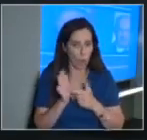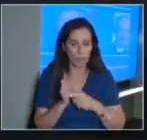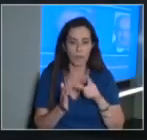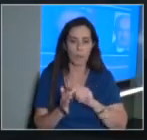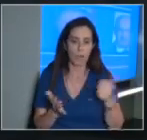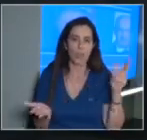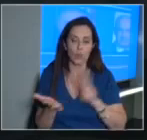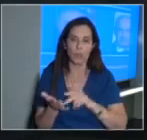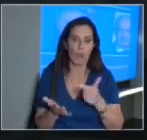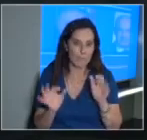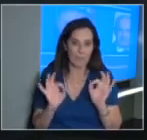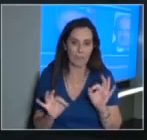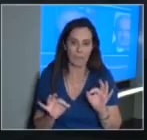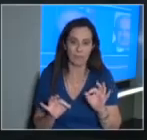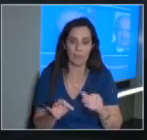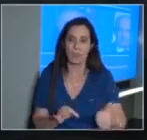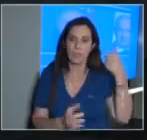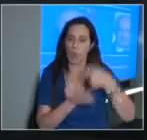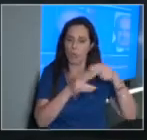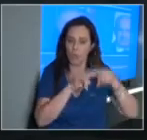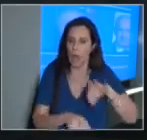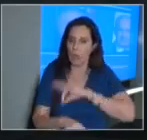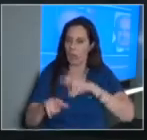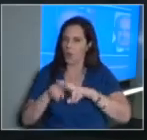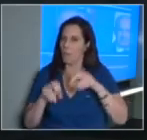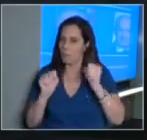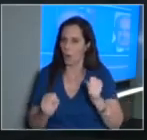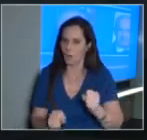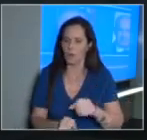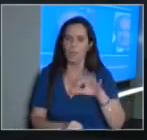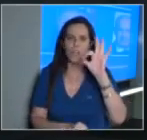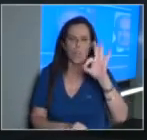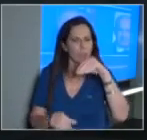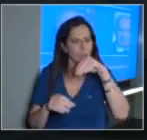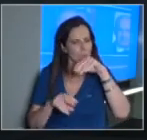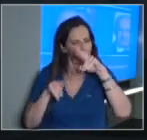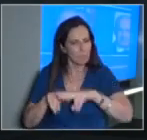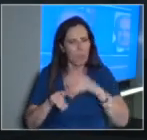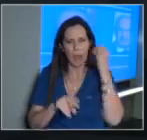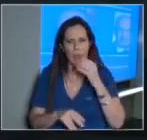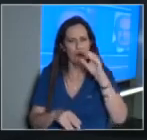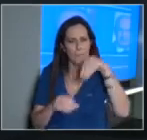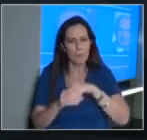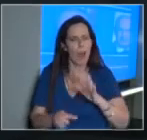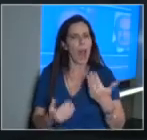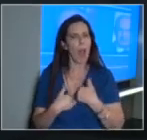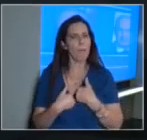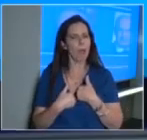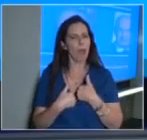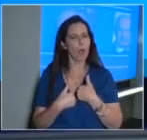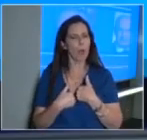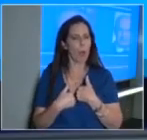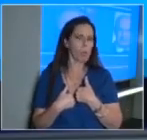מכיוון שהכי צודקת והכי לגיטימית, כך לא נשאר באוצר, וליברמן נשאר בביטחון, ודרי נשאר בפנים, וליצמן נשאר בבריאות, אין סיבה בעולם שרק עם הציונות